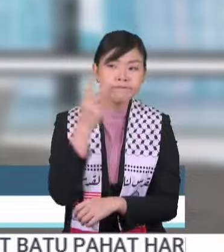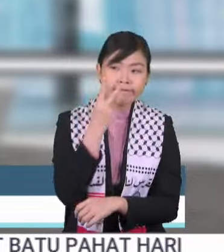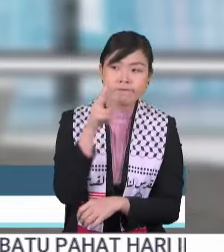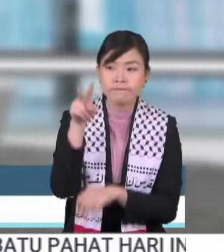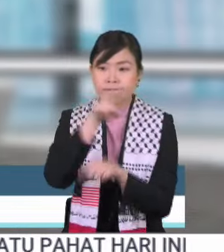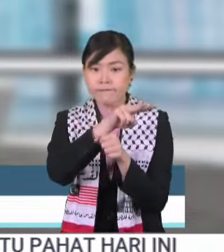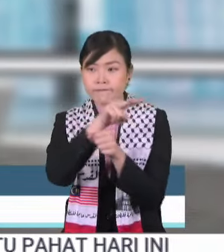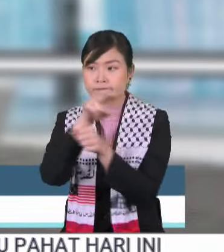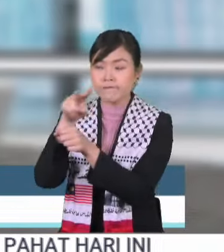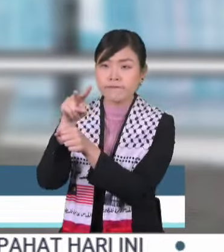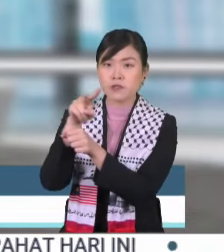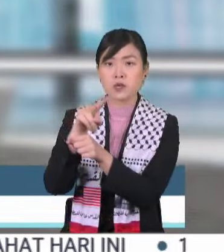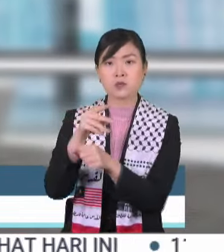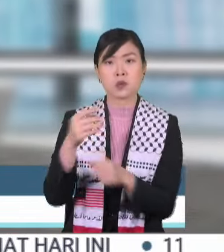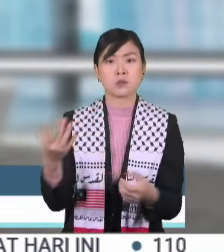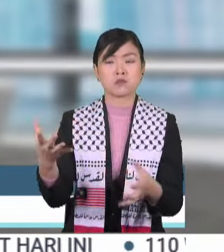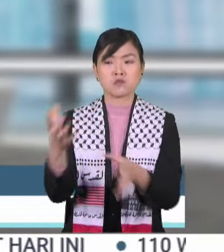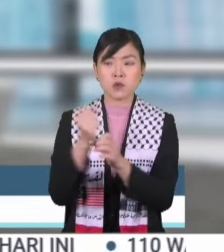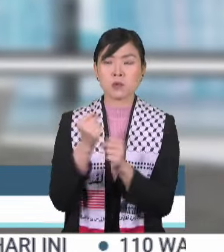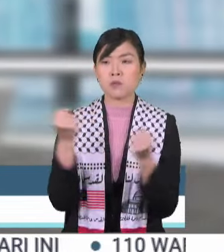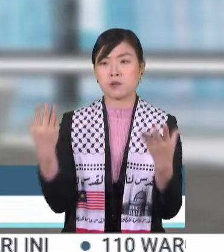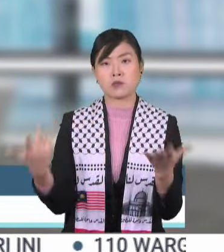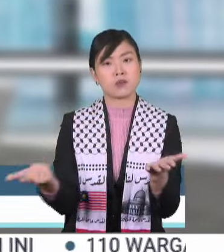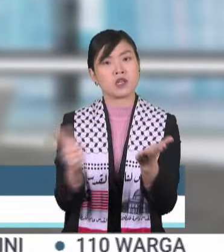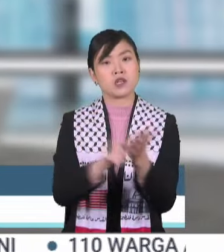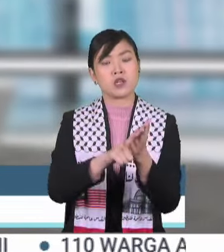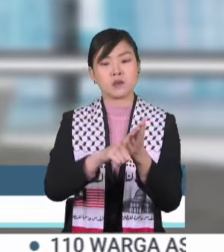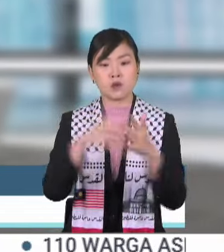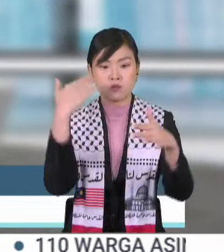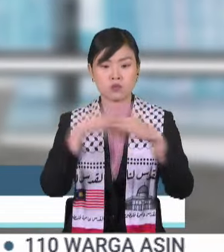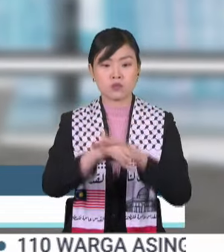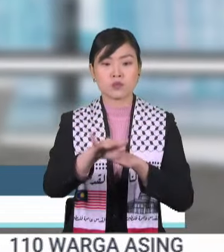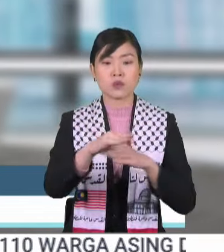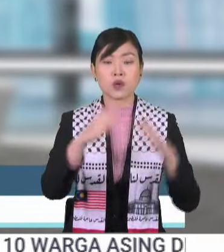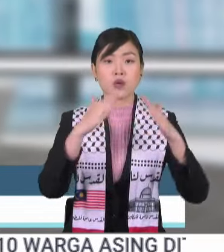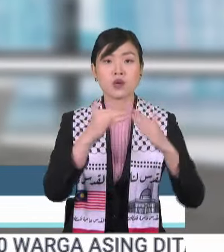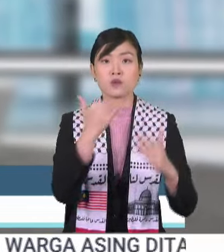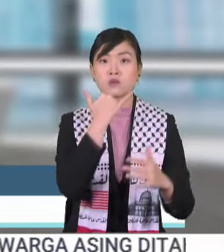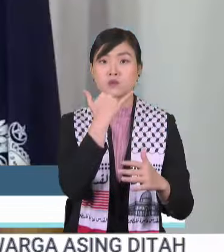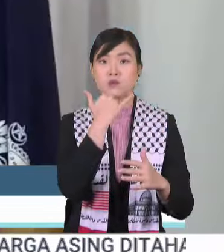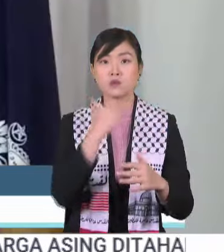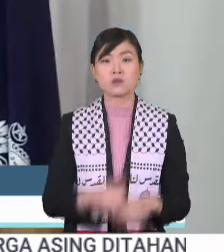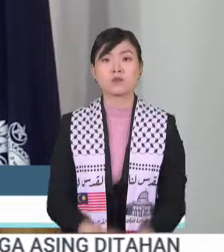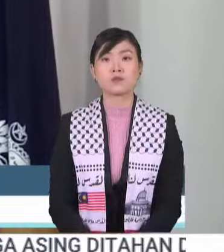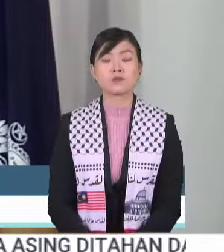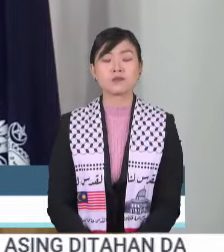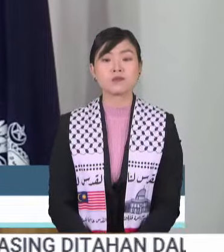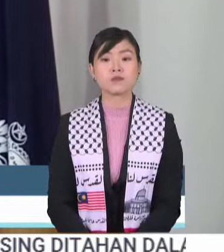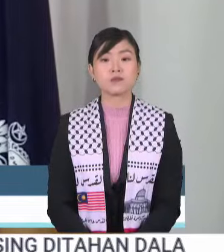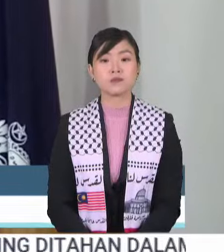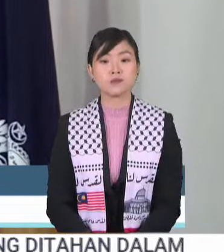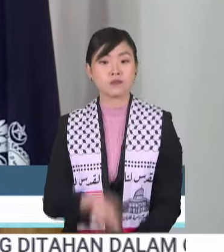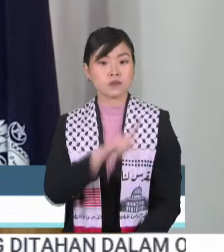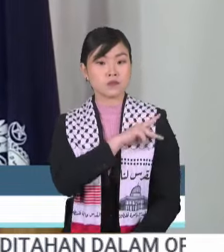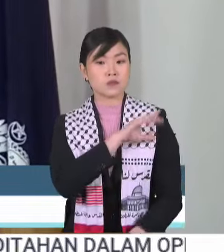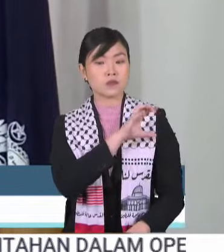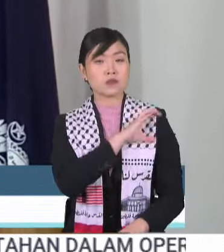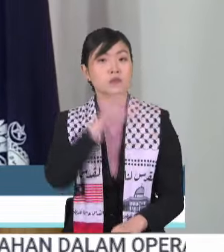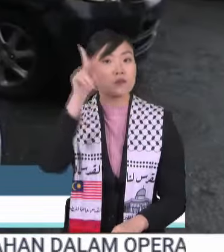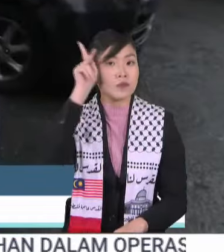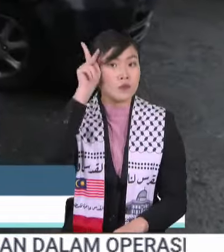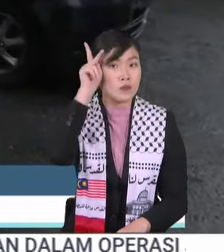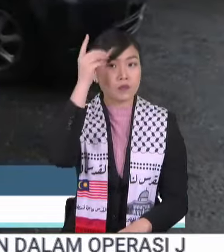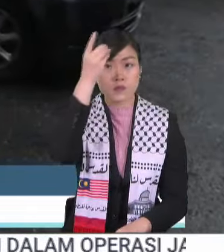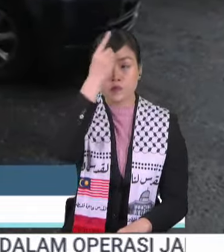jenayah susulan banyak menerima laporan kes pecah rumah sejak awal bulan ini menurut ketua polis Kelantan